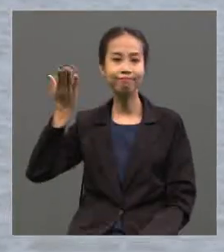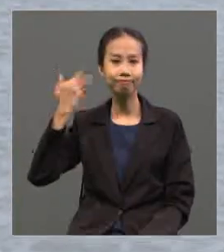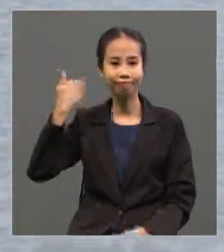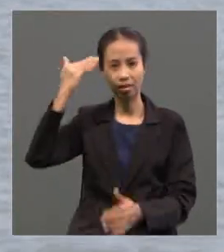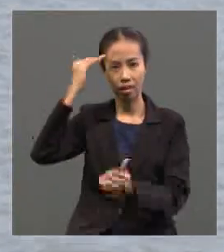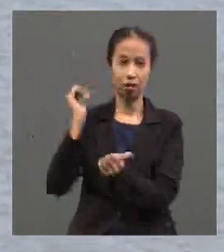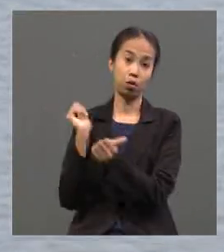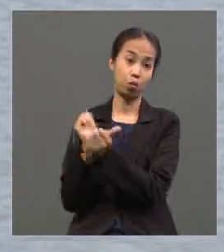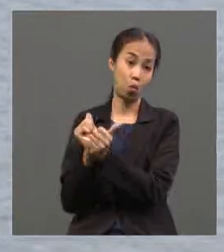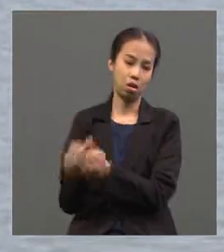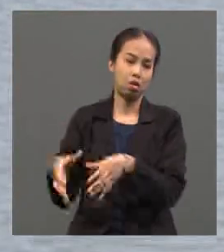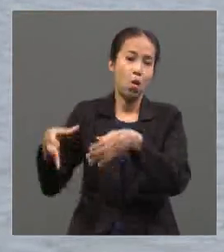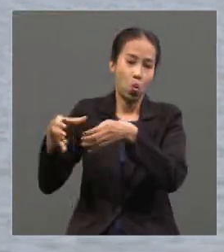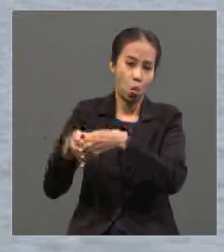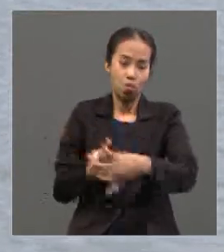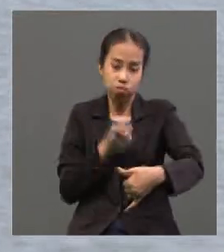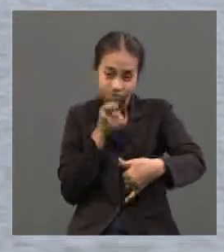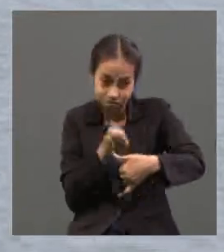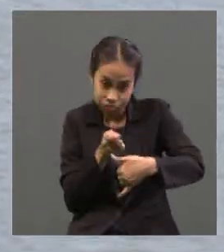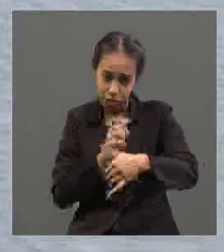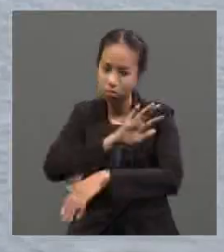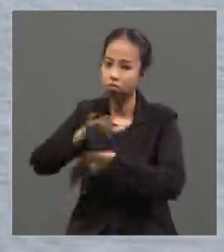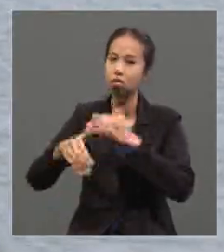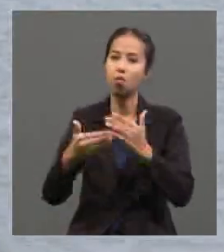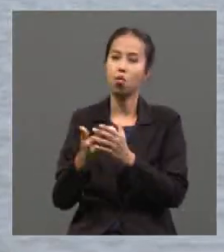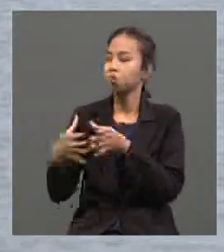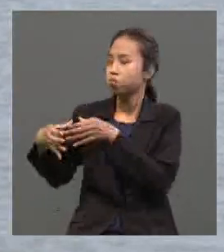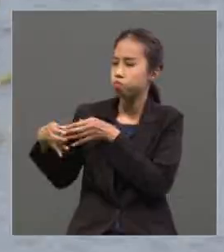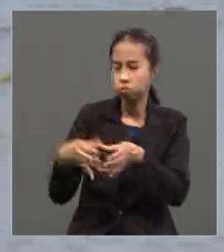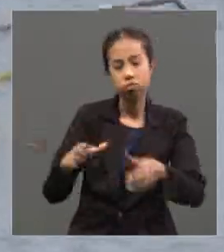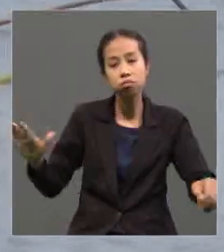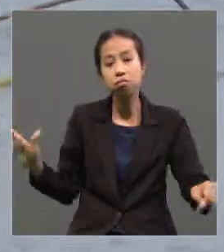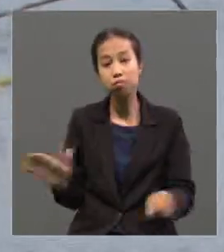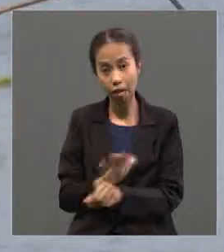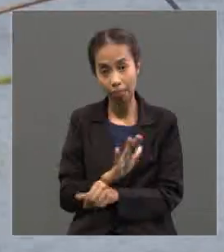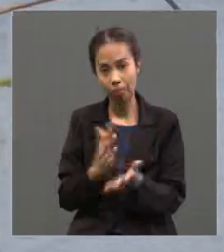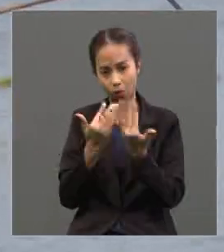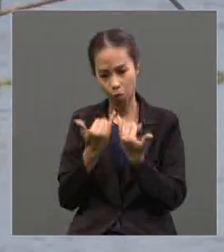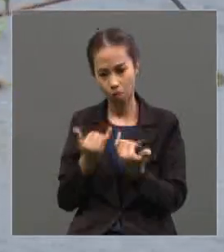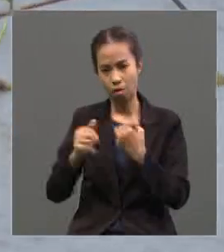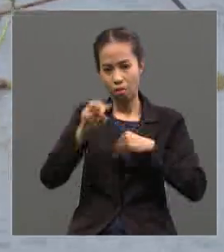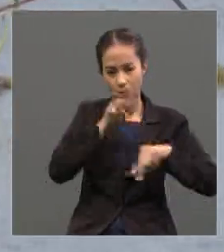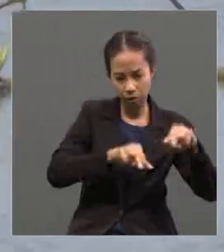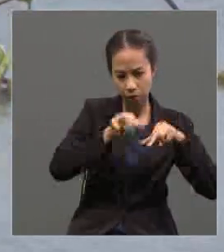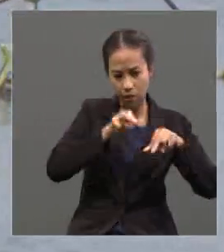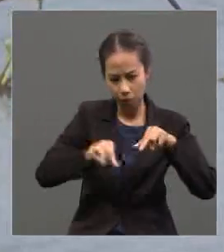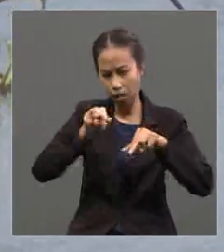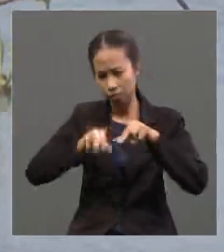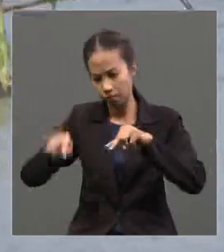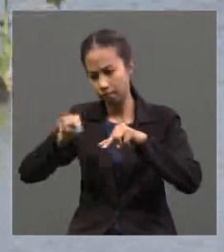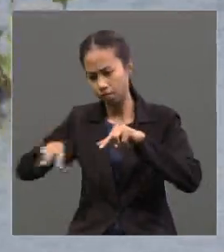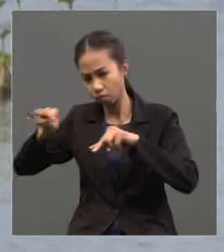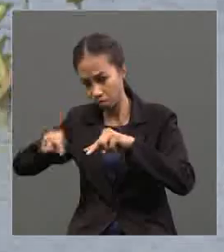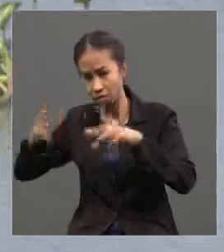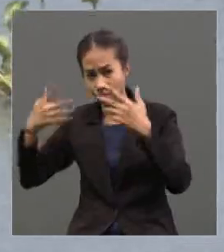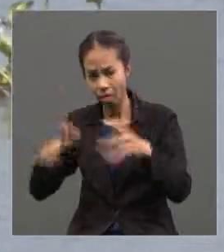จภูธรภาค7นั้นชุดสืบสวนสอบสวนทั้งหมดได้รวมกำลังกันอย่างเต็มที่วันนี้ไล่เกือบทุกประเด็นแล้วเหลือแค่บาง